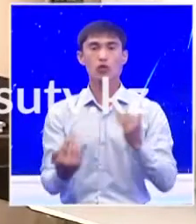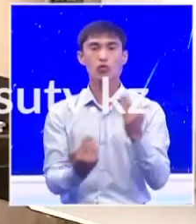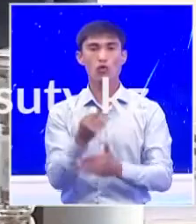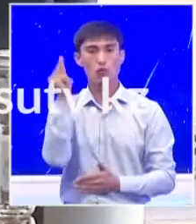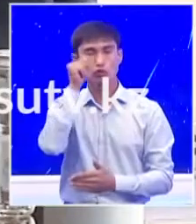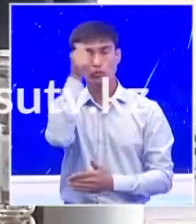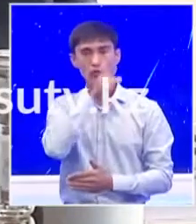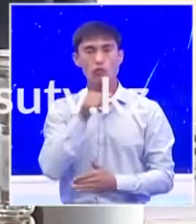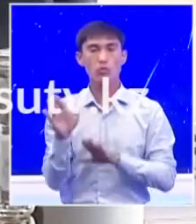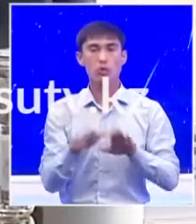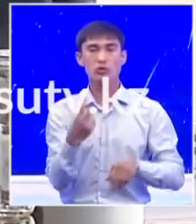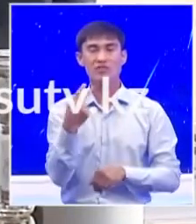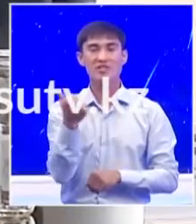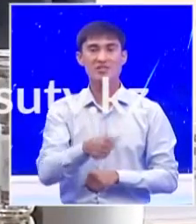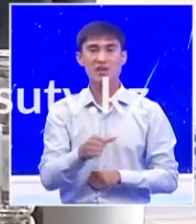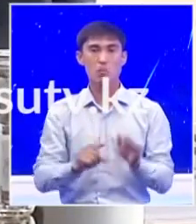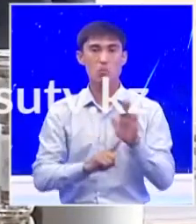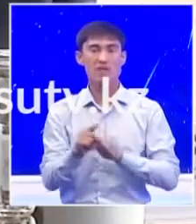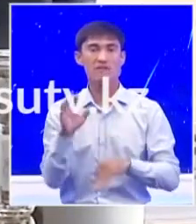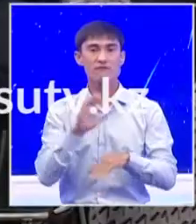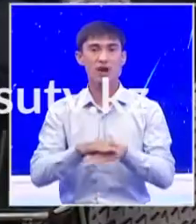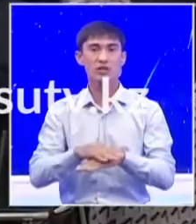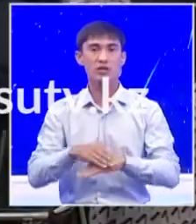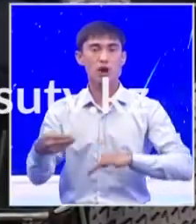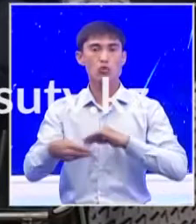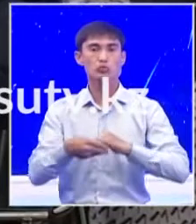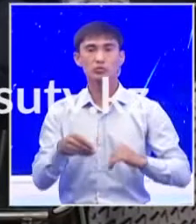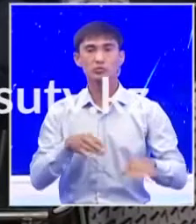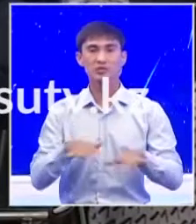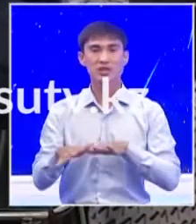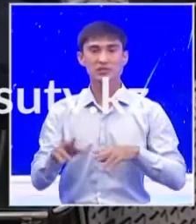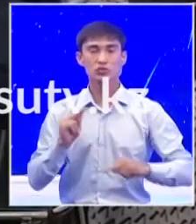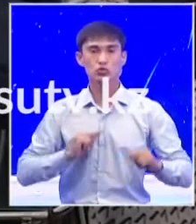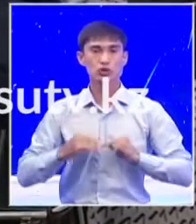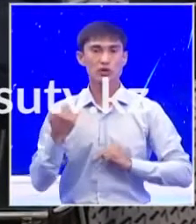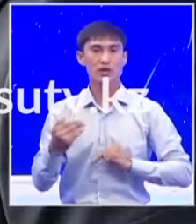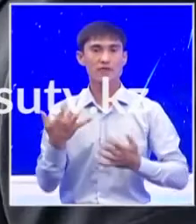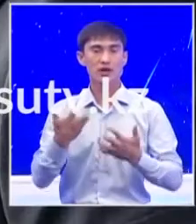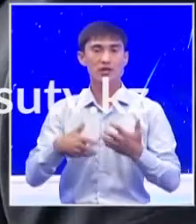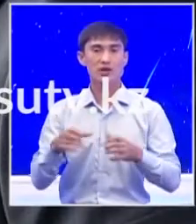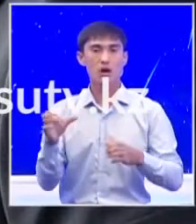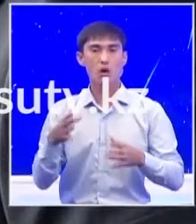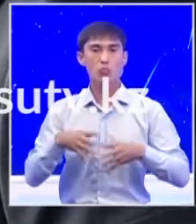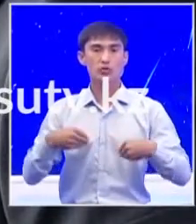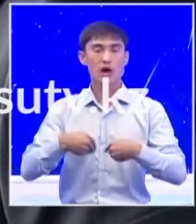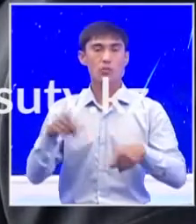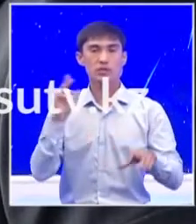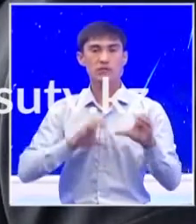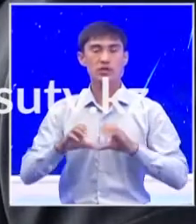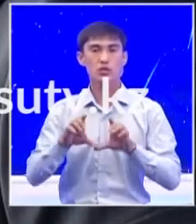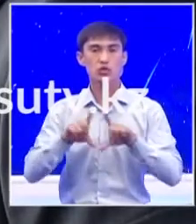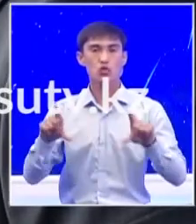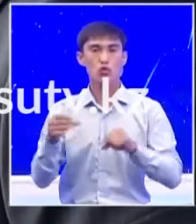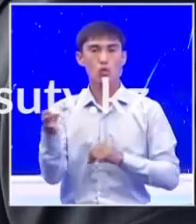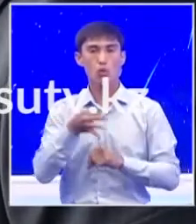года прошло только 2 недели, но уже появились факты коррупционных действий со стороны учителей в некоторых общеобразовательных школах области.